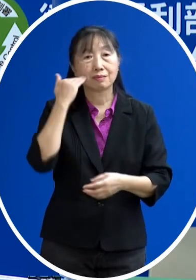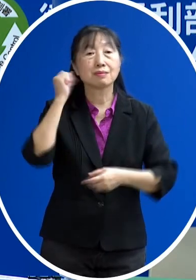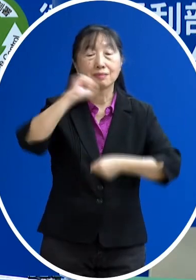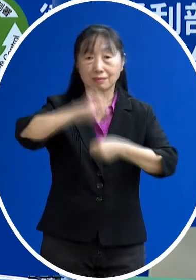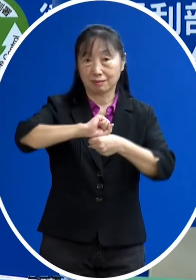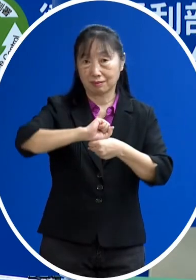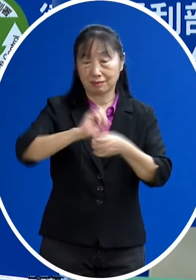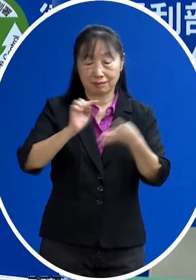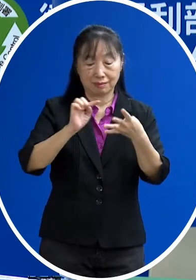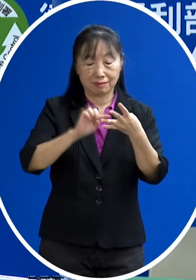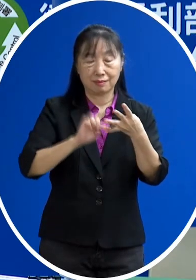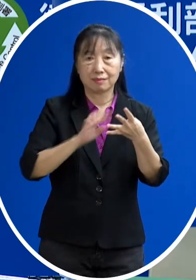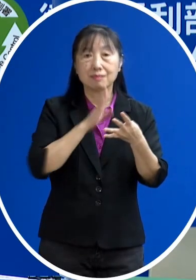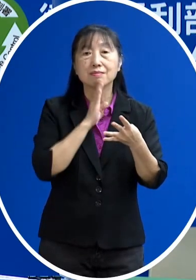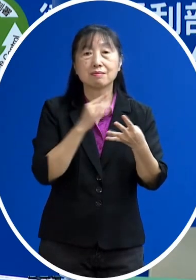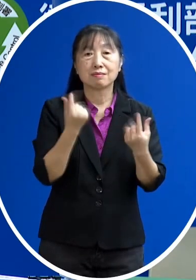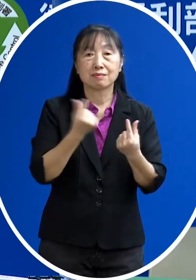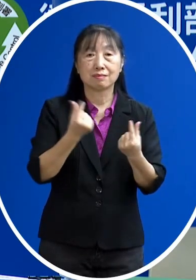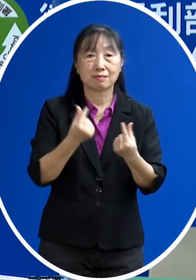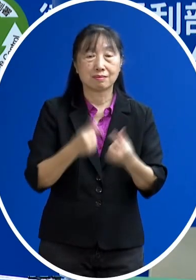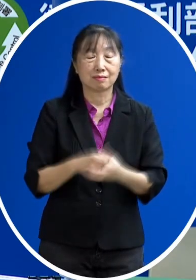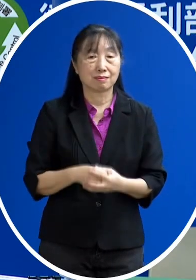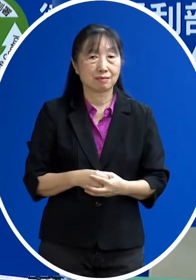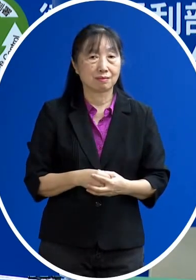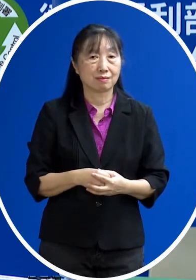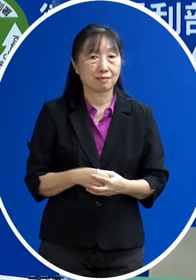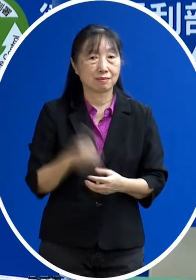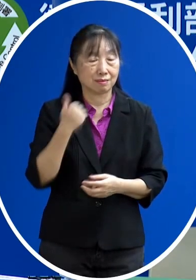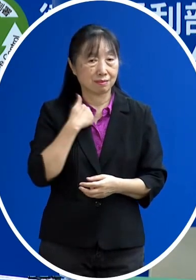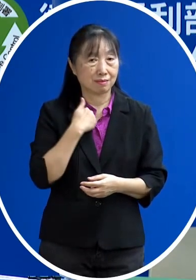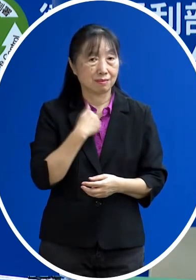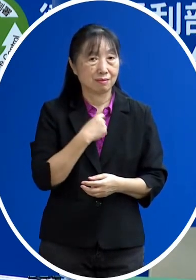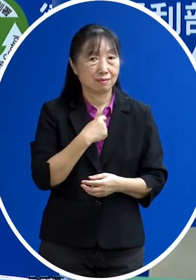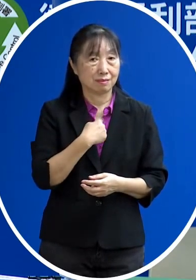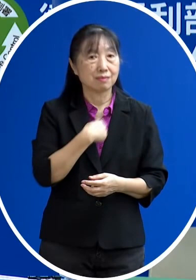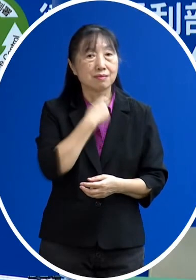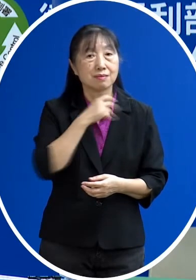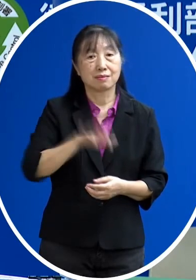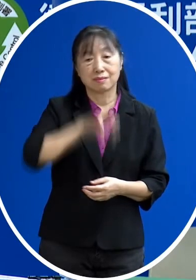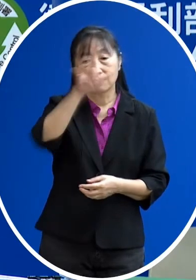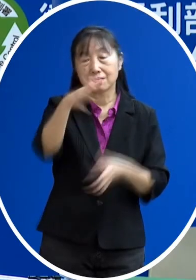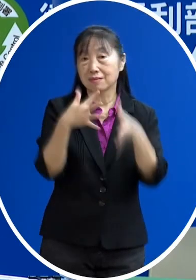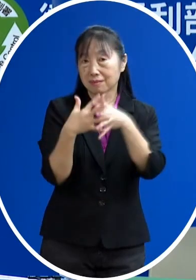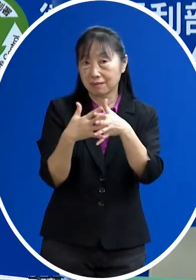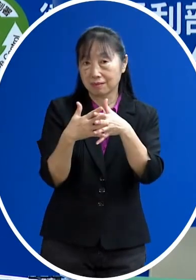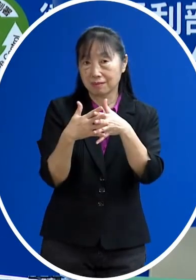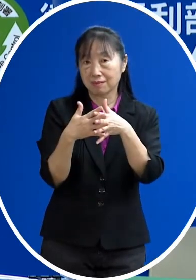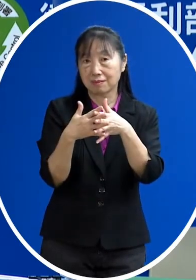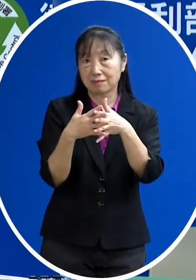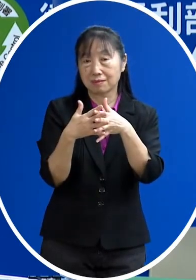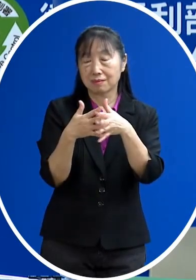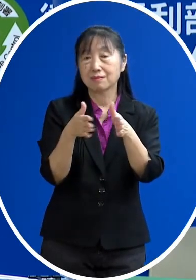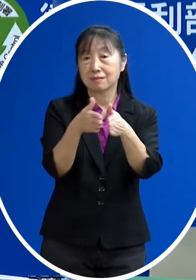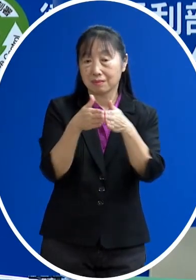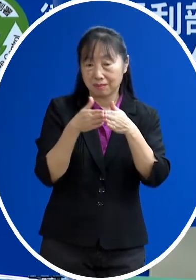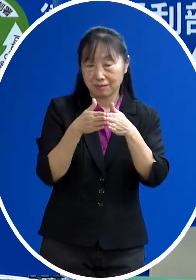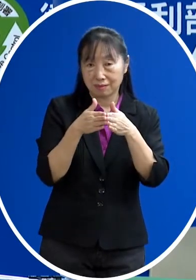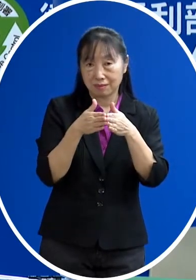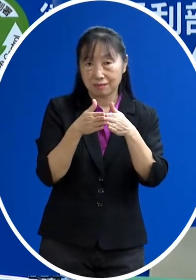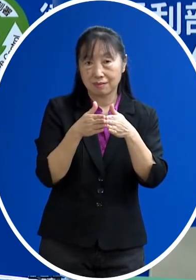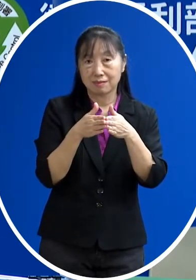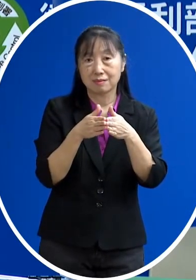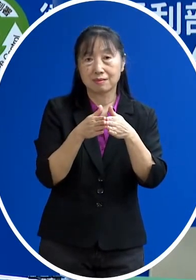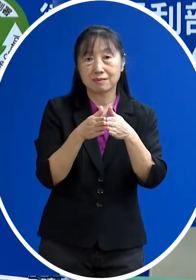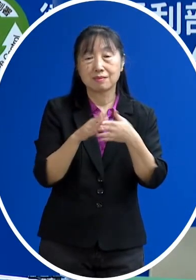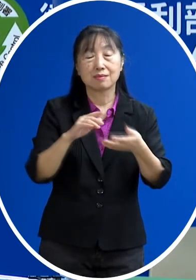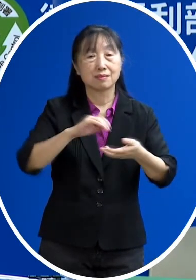分就是针对尤其是你要特别去这个美国这边需要一定要